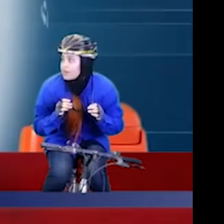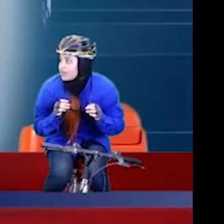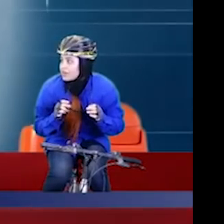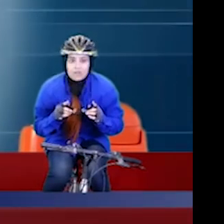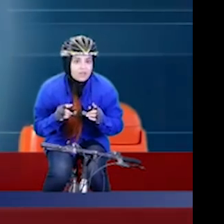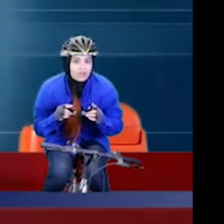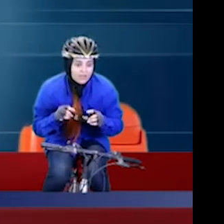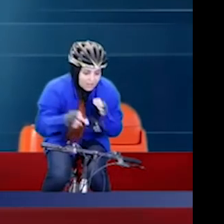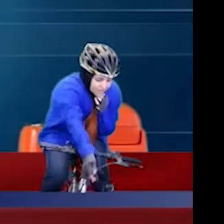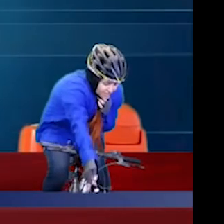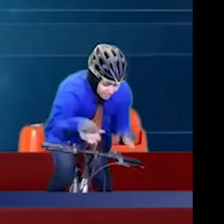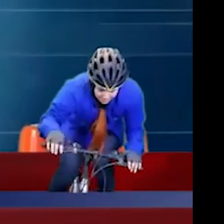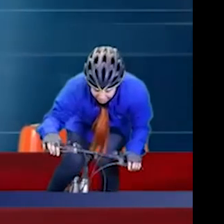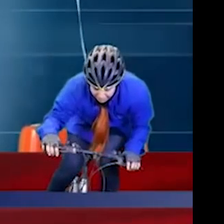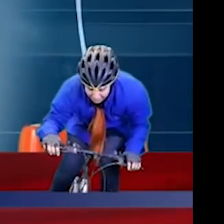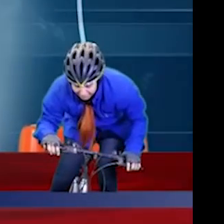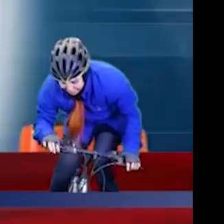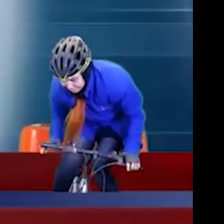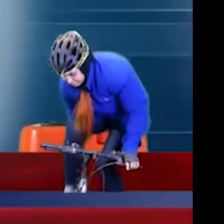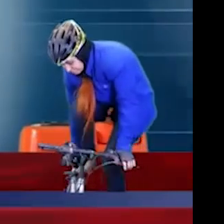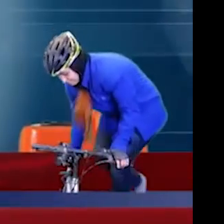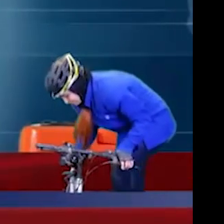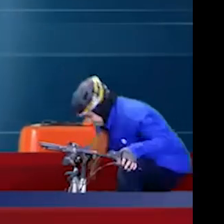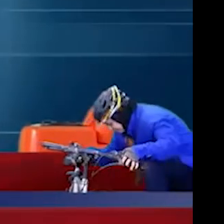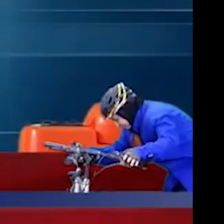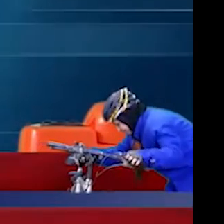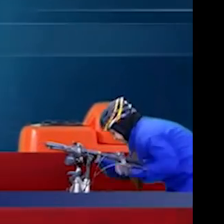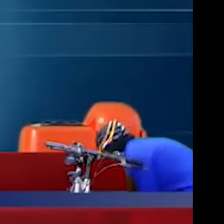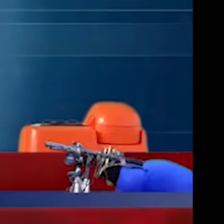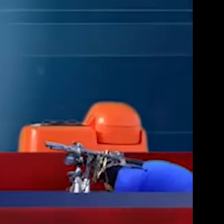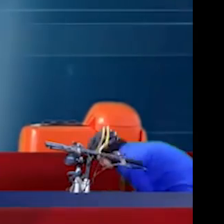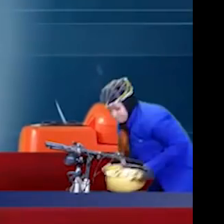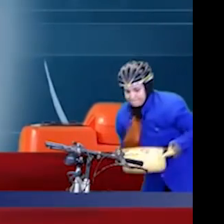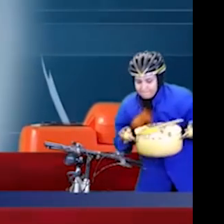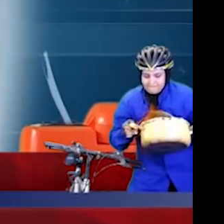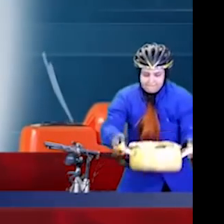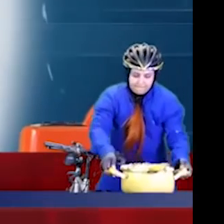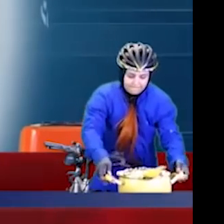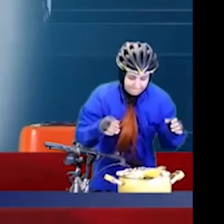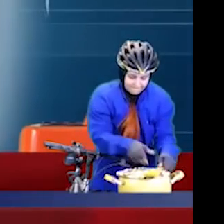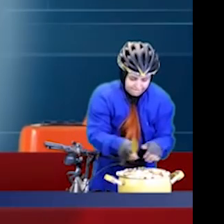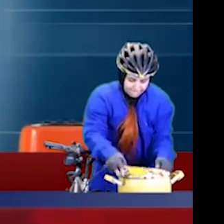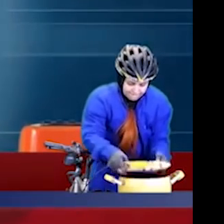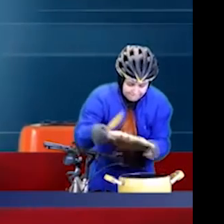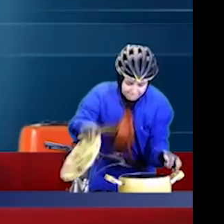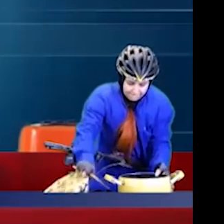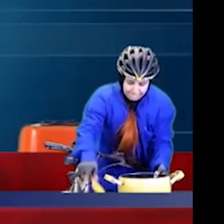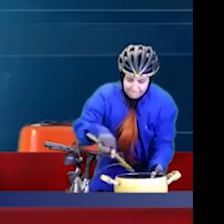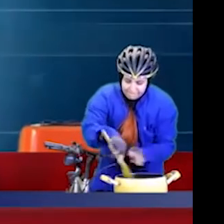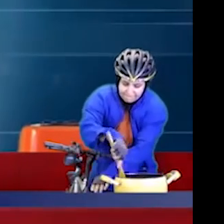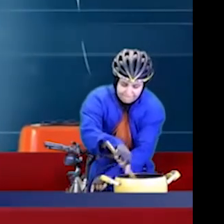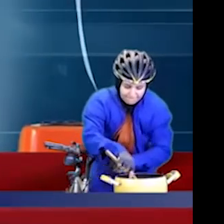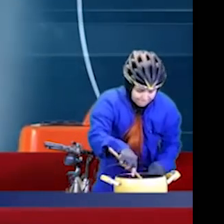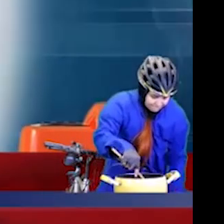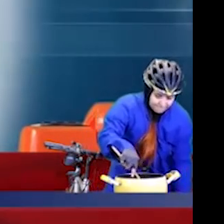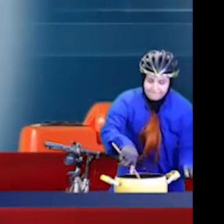های فرسودهشان بانو نیز داده می شود. دولت نیز به بانوانی که سال یک شکم بزایند و بوی قیمه و قرمه سبزی بدهند با تقدیرنامه